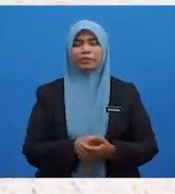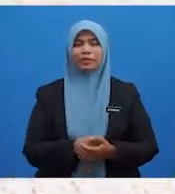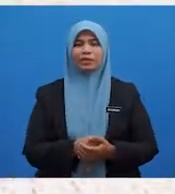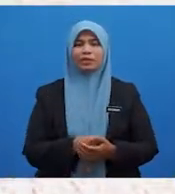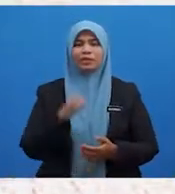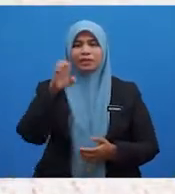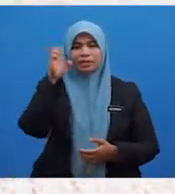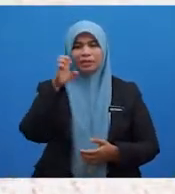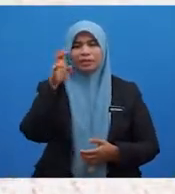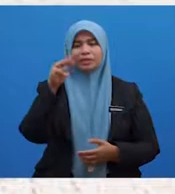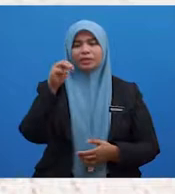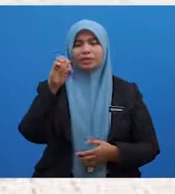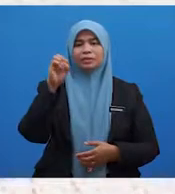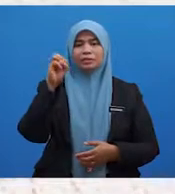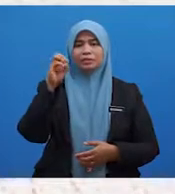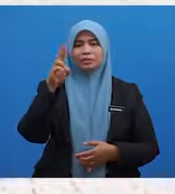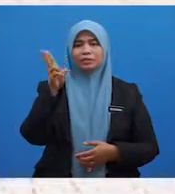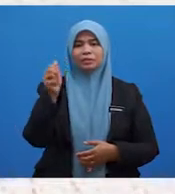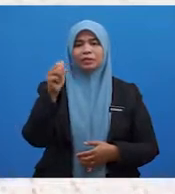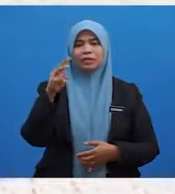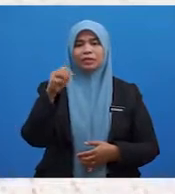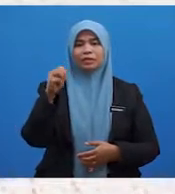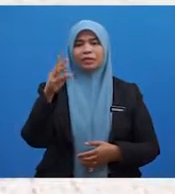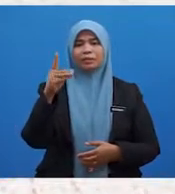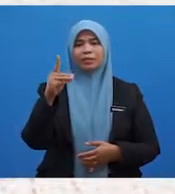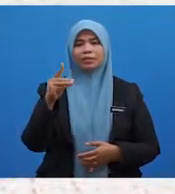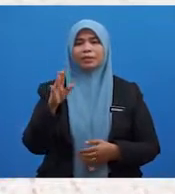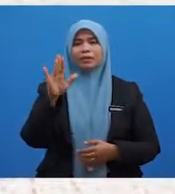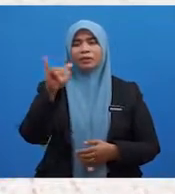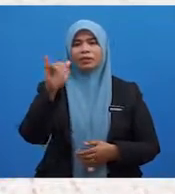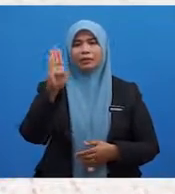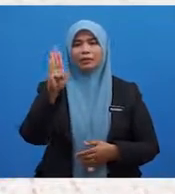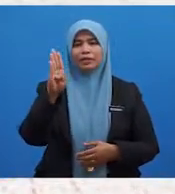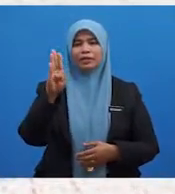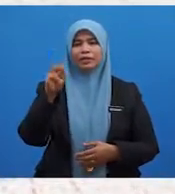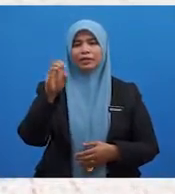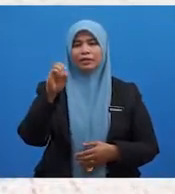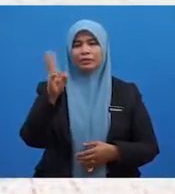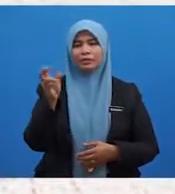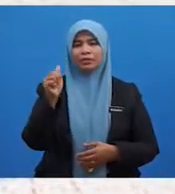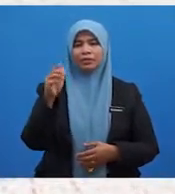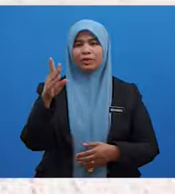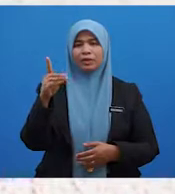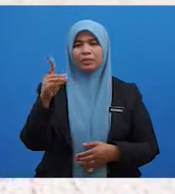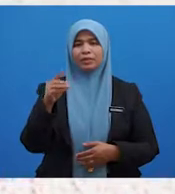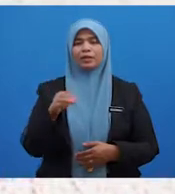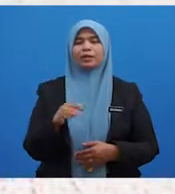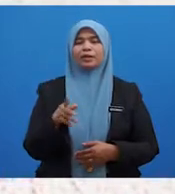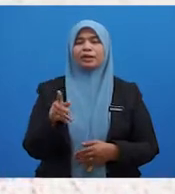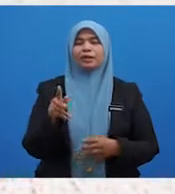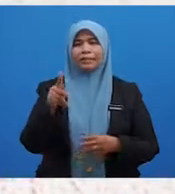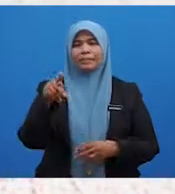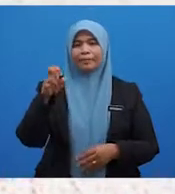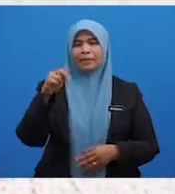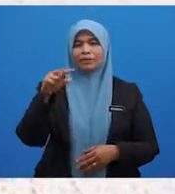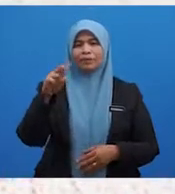Encik Muhammad, Yang Berhormat Muhammad Yusof, Penghulu Mahmud dan